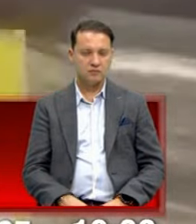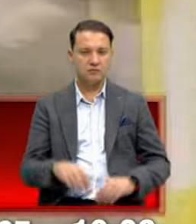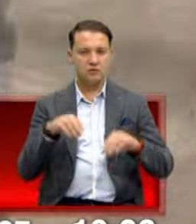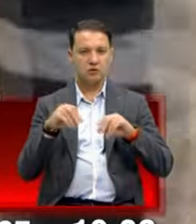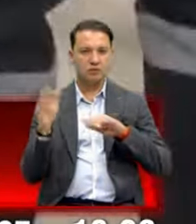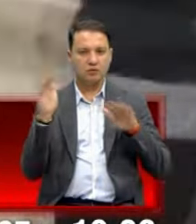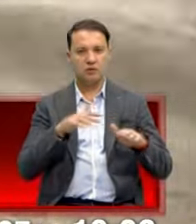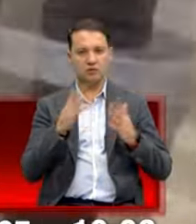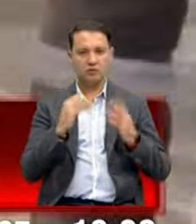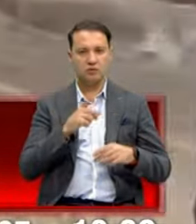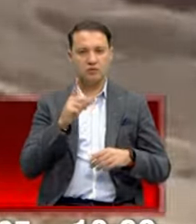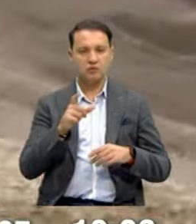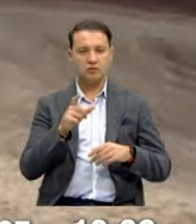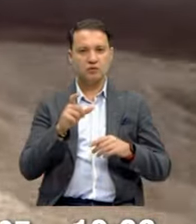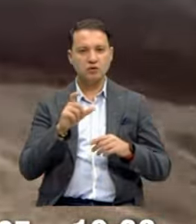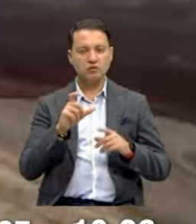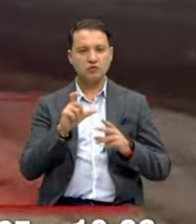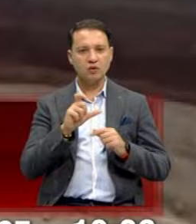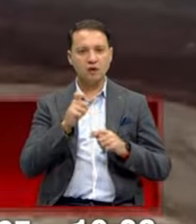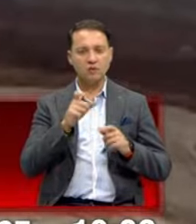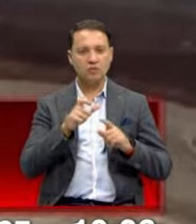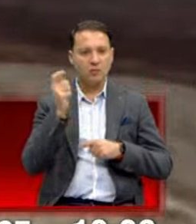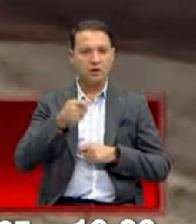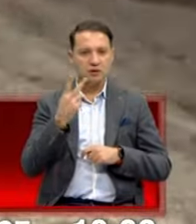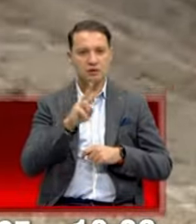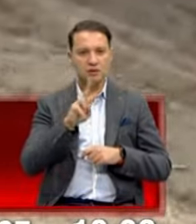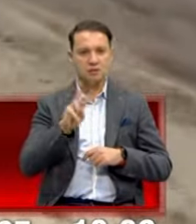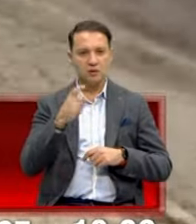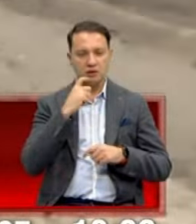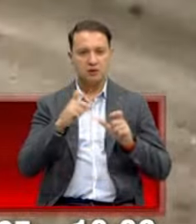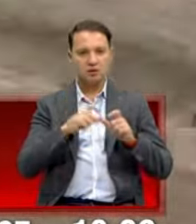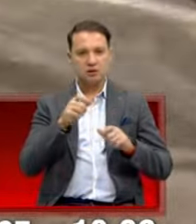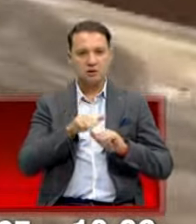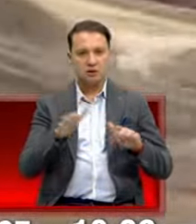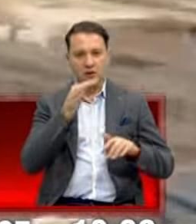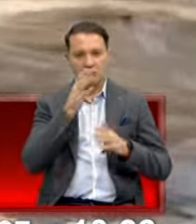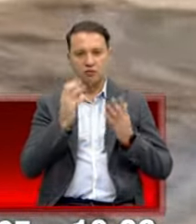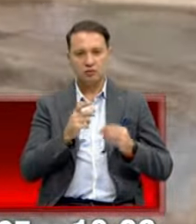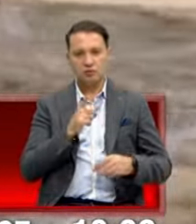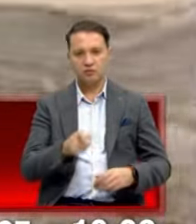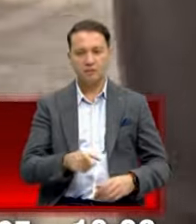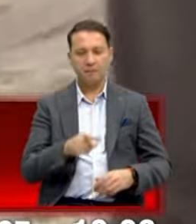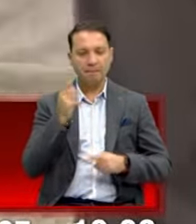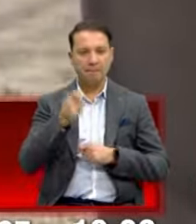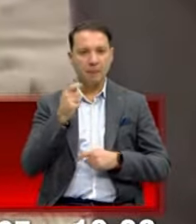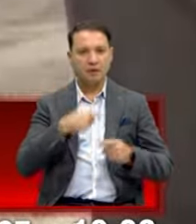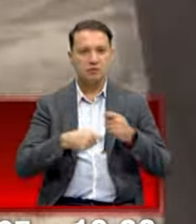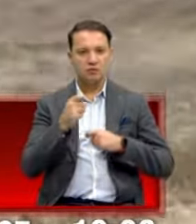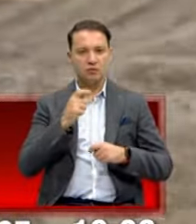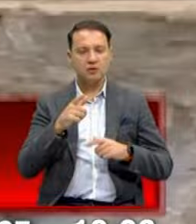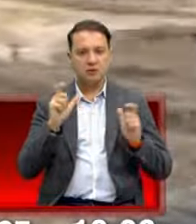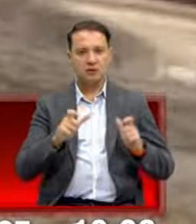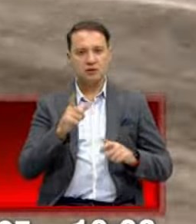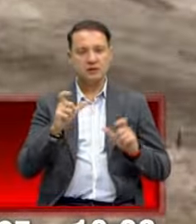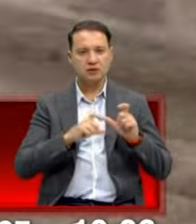Toprak kaymasının yaşandığı Çöpler Madeni 2022 yılında siyanür sızıntısı haberiyle gündeme gelmişti. Maden işletmesi